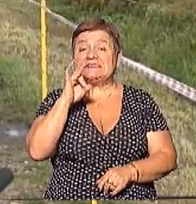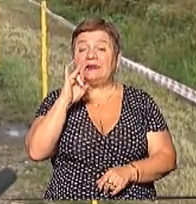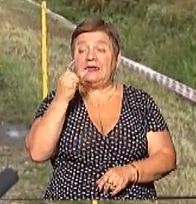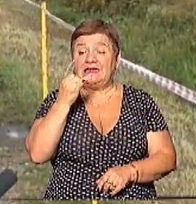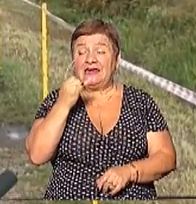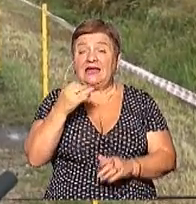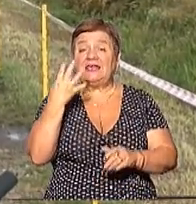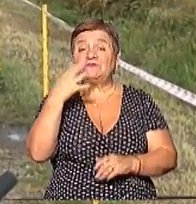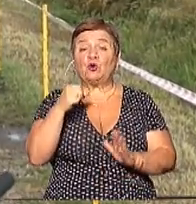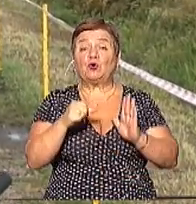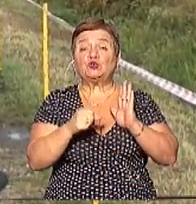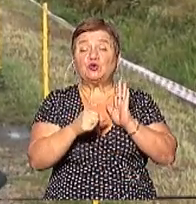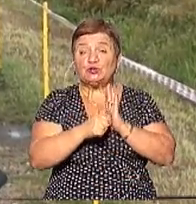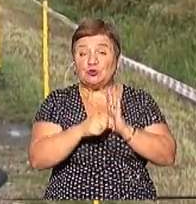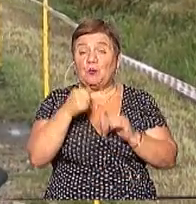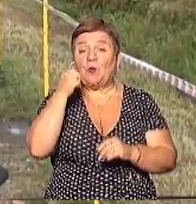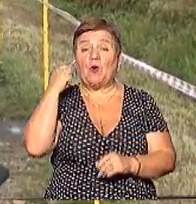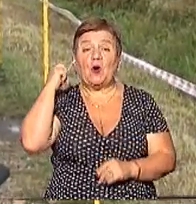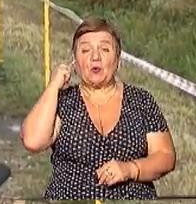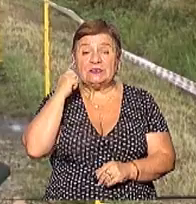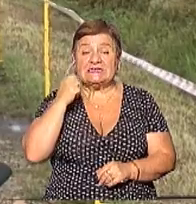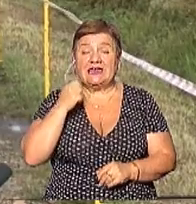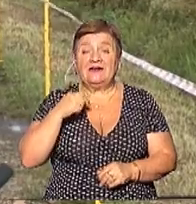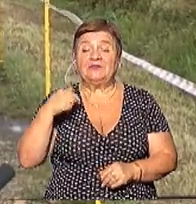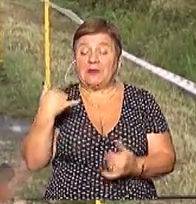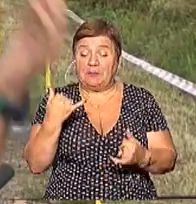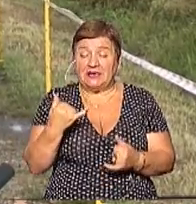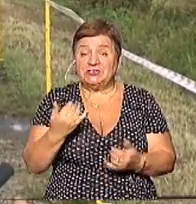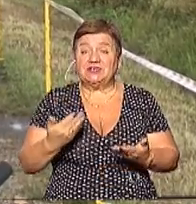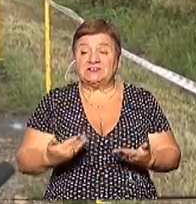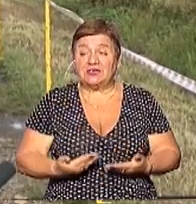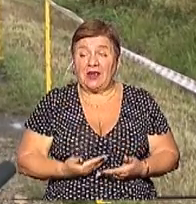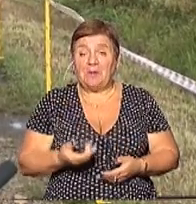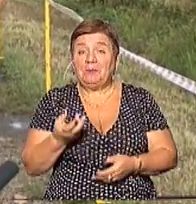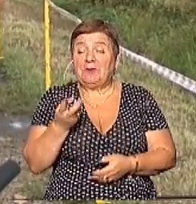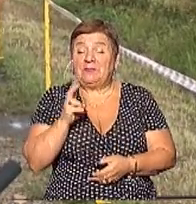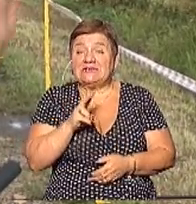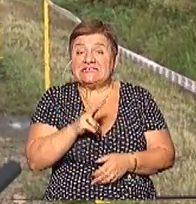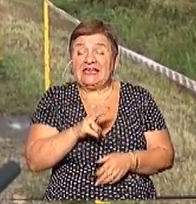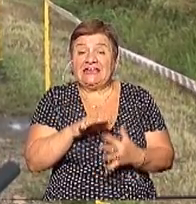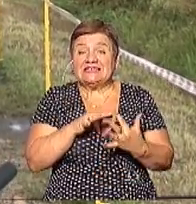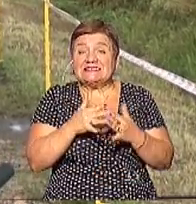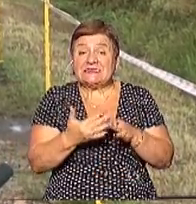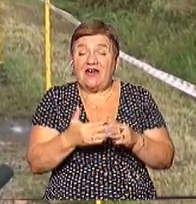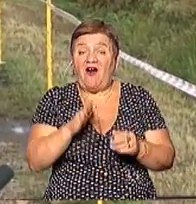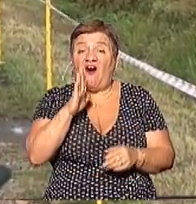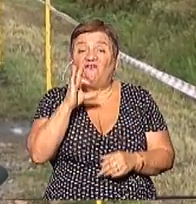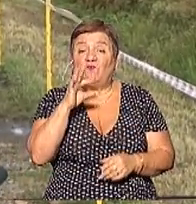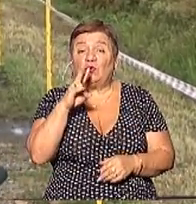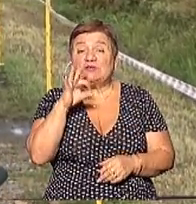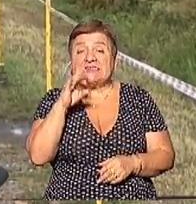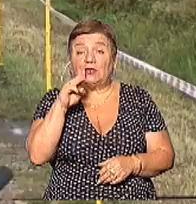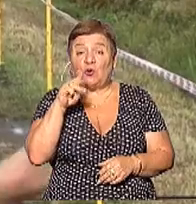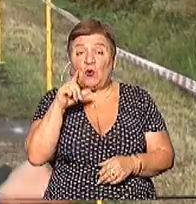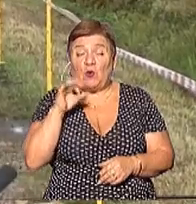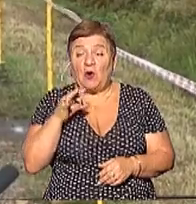в 46-му році приблизно 30% жителів теперішніх Мертюк вони були переселені з Волосатого. От, відповідно, хочеться поїхати